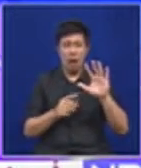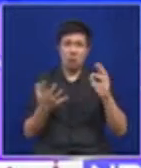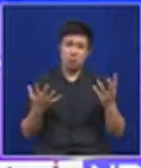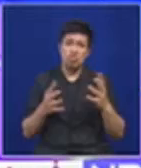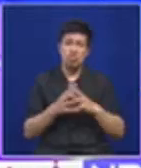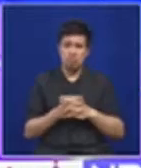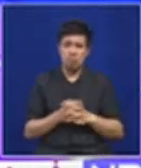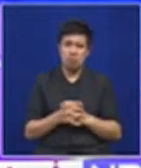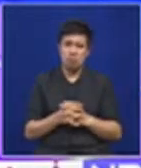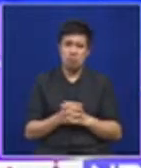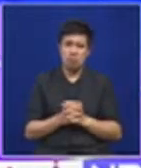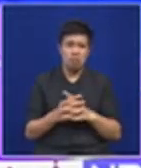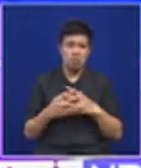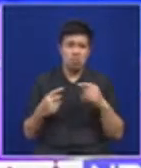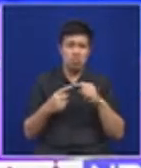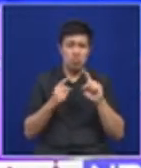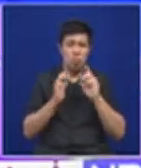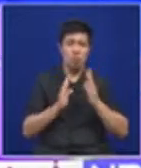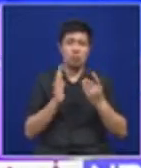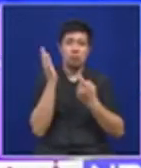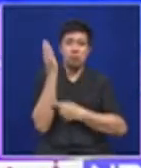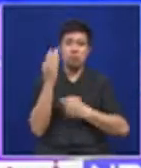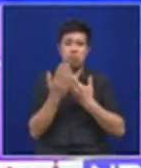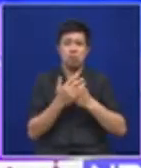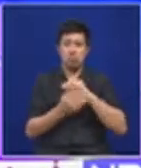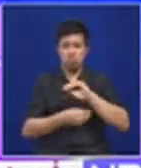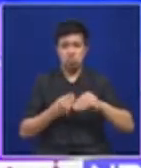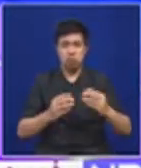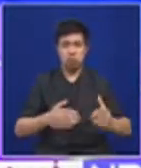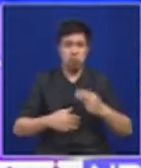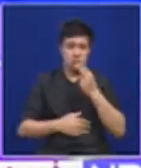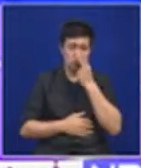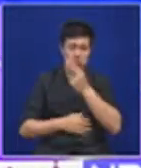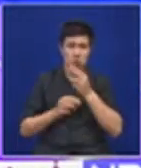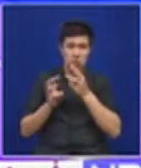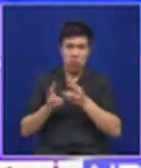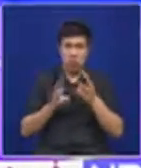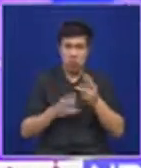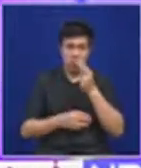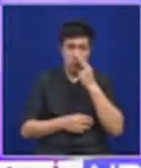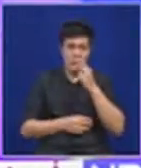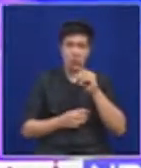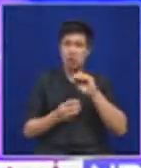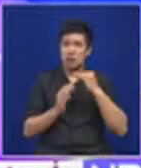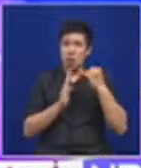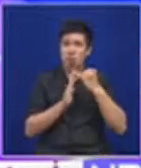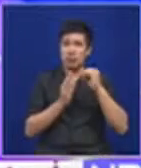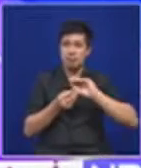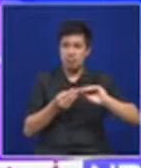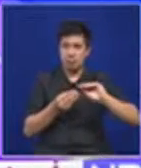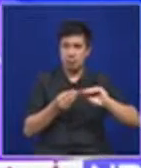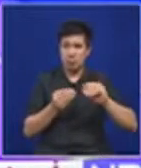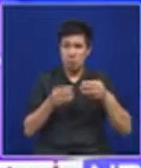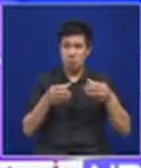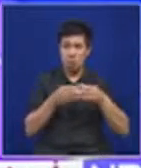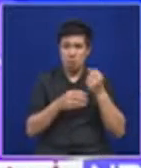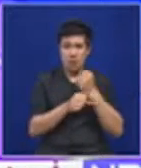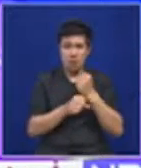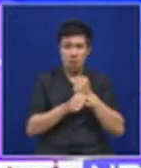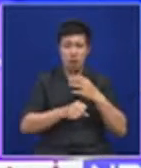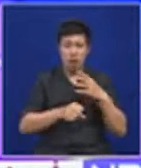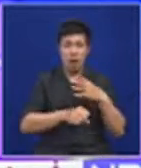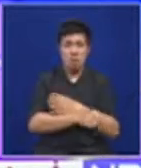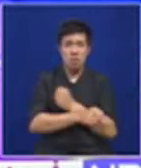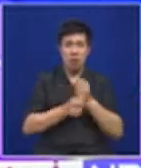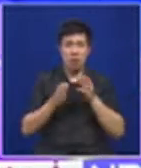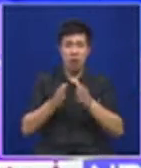าจะทำให้พี่น้องชาวสวนยางพารามีรายได้เพิ่มขึ้นนะครับเดี๋ยวเราไปดูเรื่องนี้ที่ฉะเชิงเทรานะครับโดยคณะทำงานของฝ่ายการเมือง